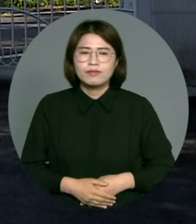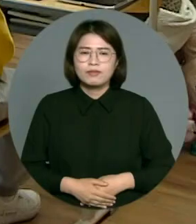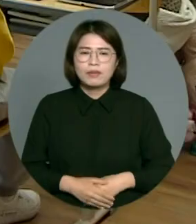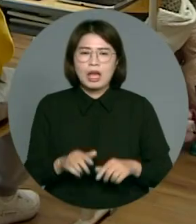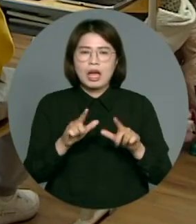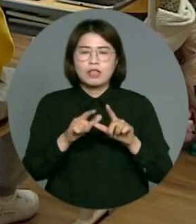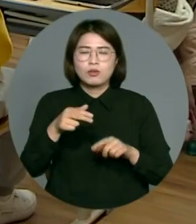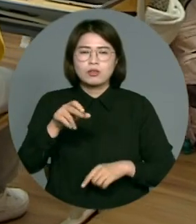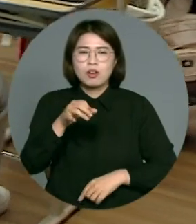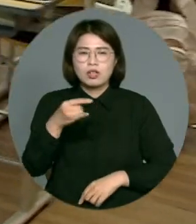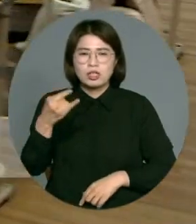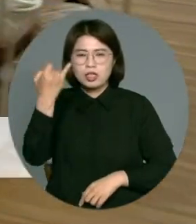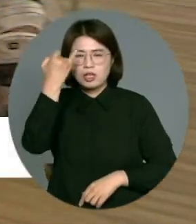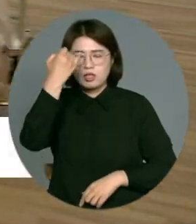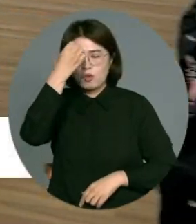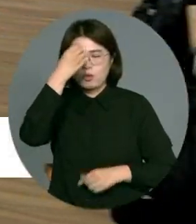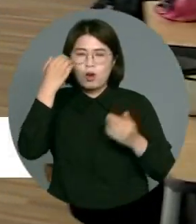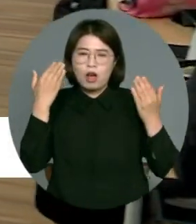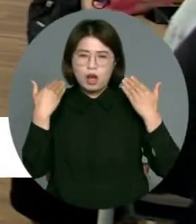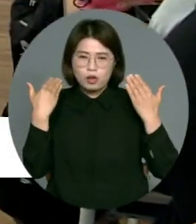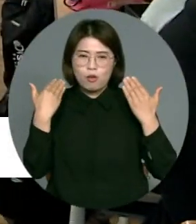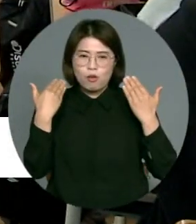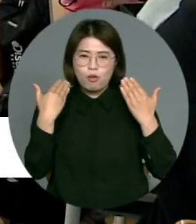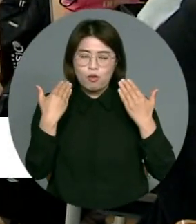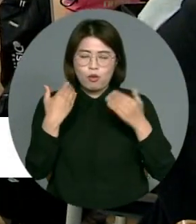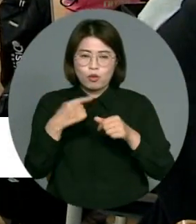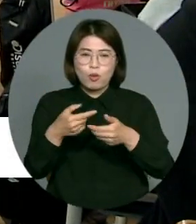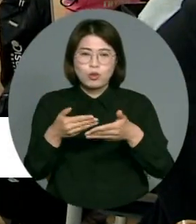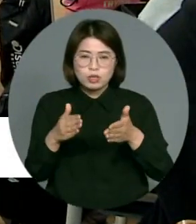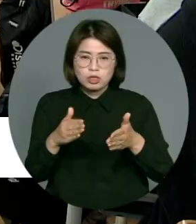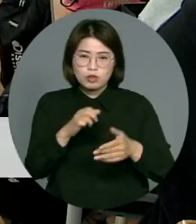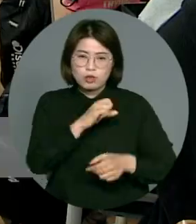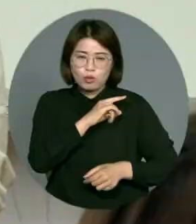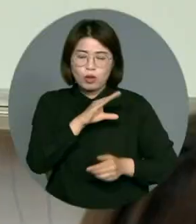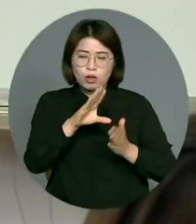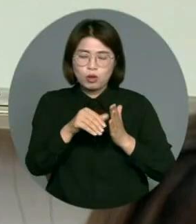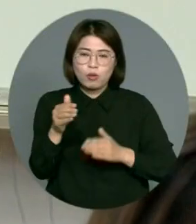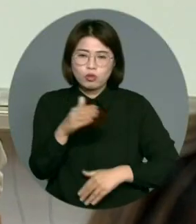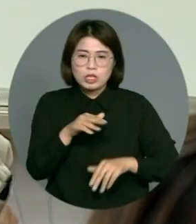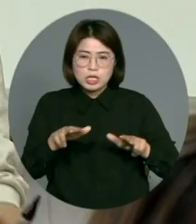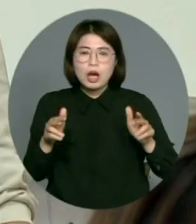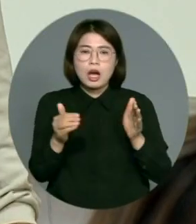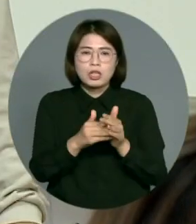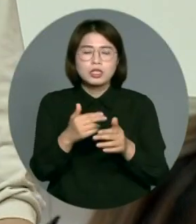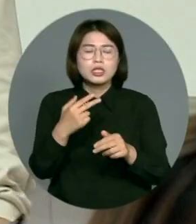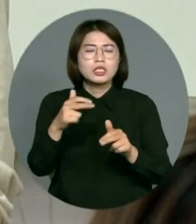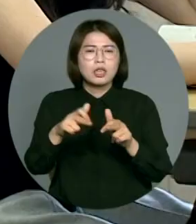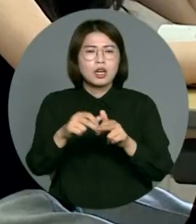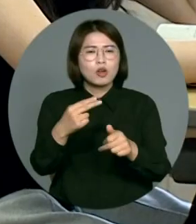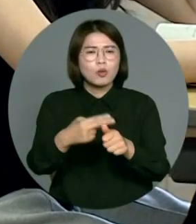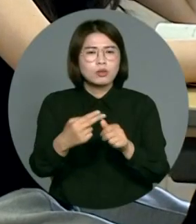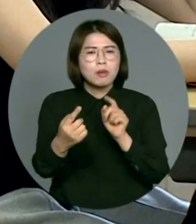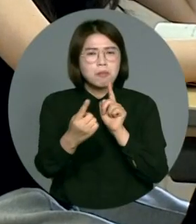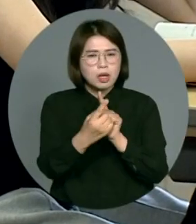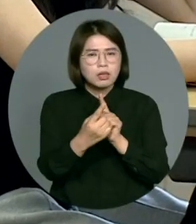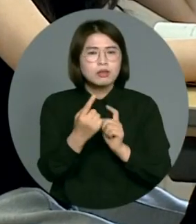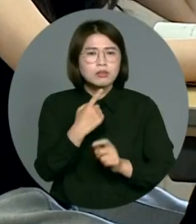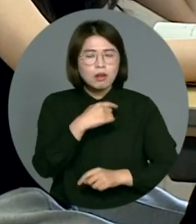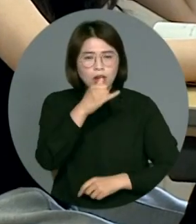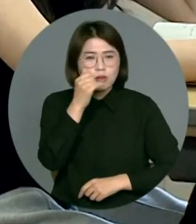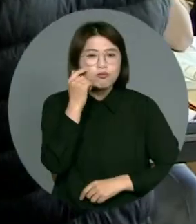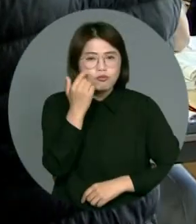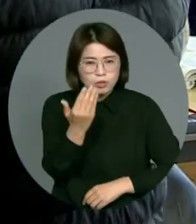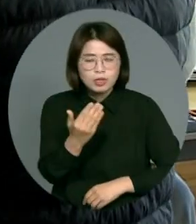안동 성희여고 2학년 교실. 초등학생 때부터 지금까지 장애인 교사를 만나본 학생이 얼마나 되는지